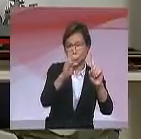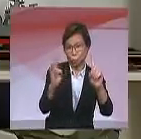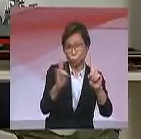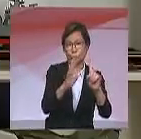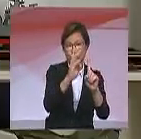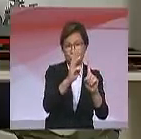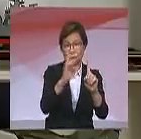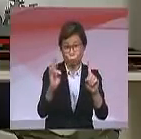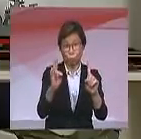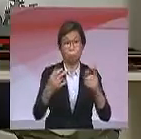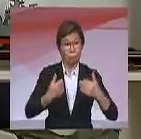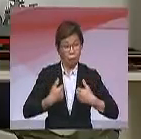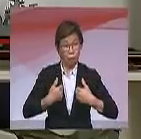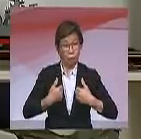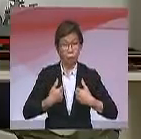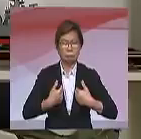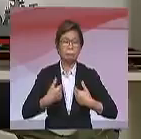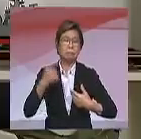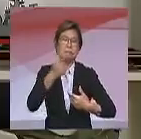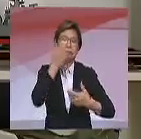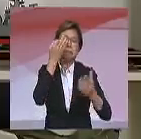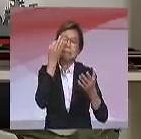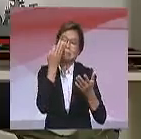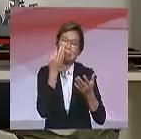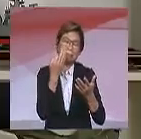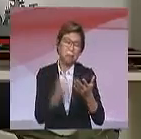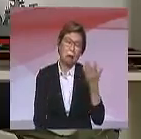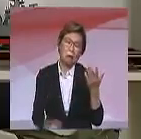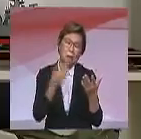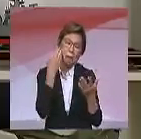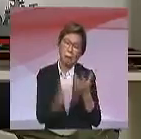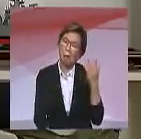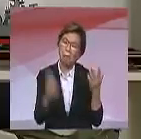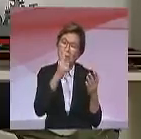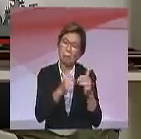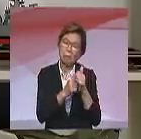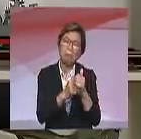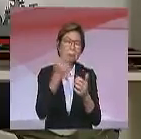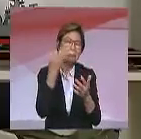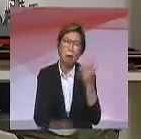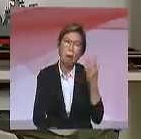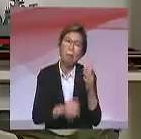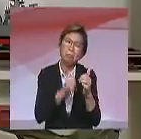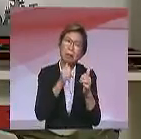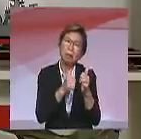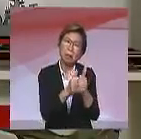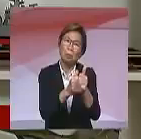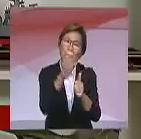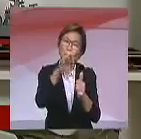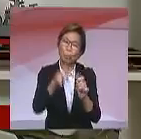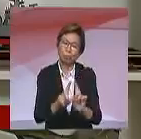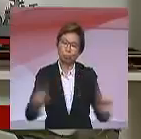167 yang melibatkan kegagalan mematuhi SOP penjarakan sosial,